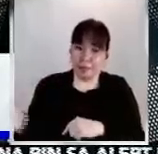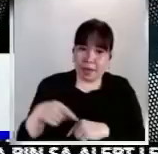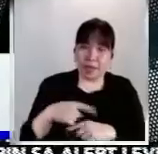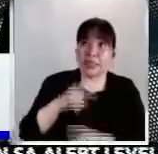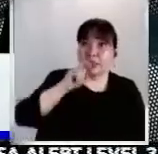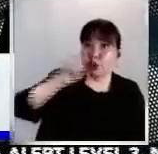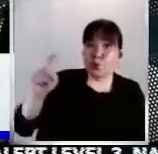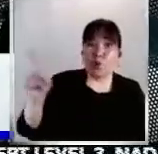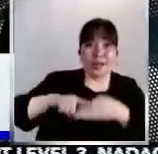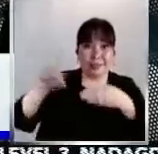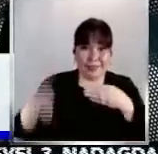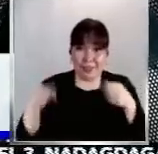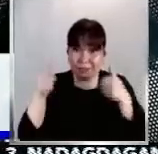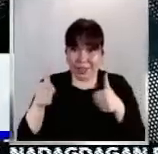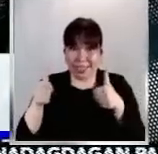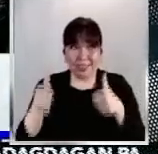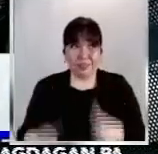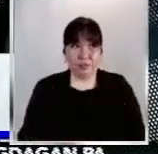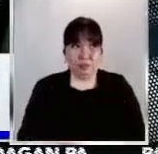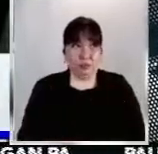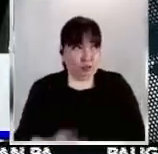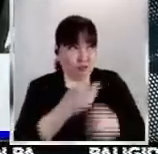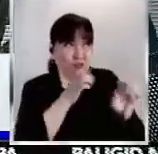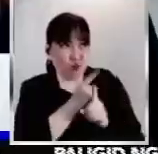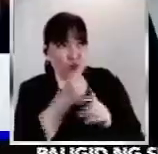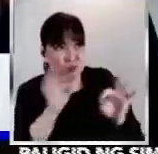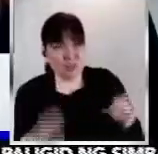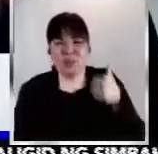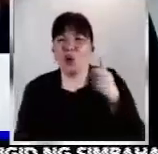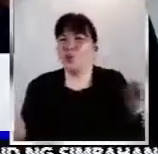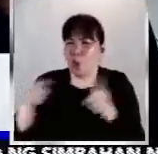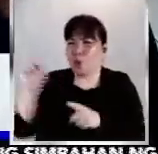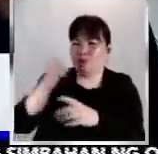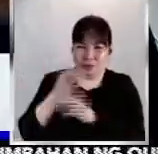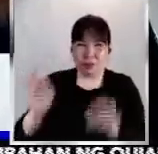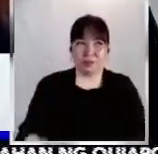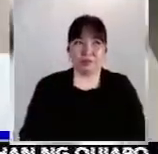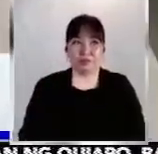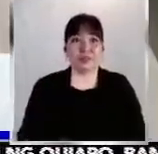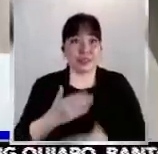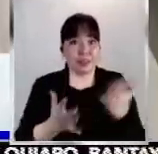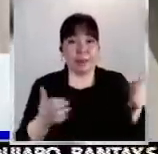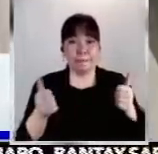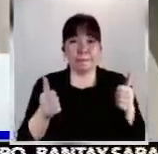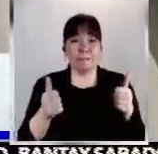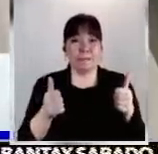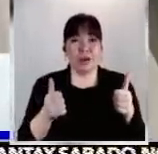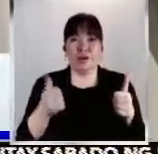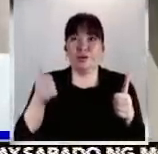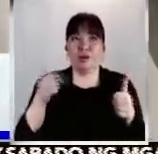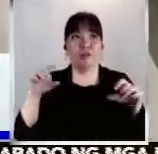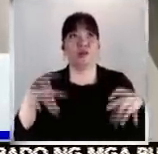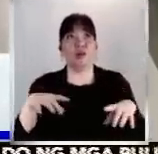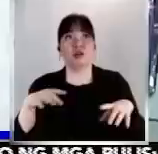kung ano po yung magiging result po. Okay free na po lang, sa inyo, ma'am. Free lang, ha? Yes, ma'am. Sobrang bilis lang po. May mga pasaherong okay sa ganitong surprise test, pero